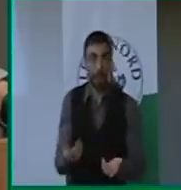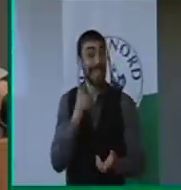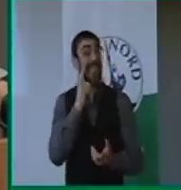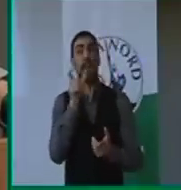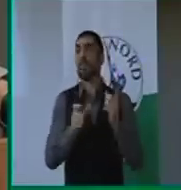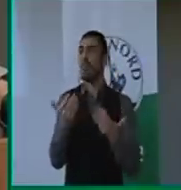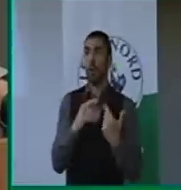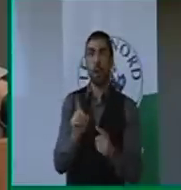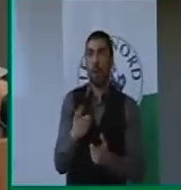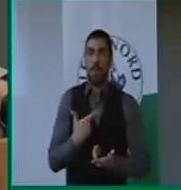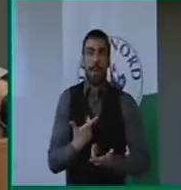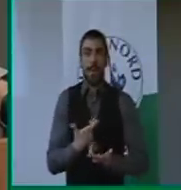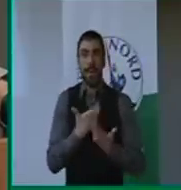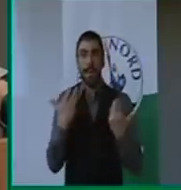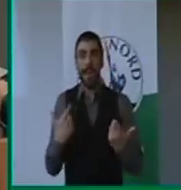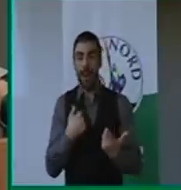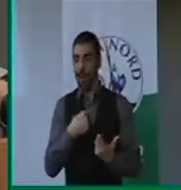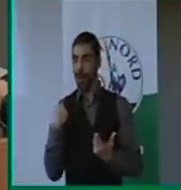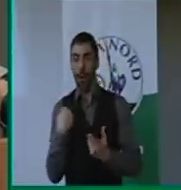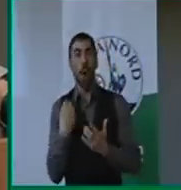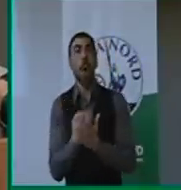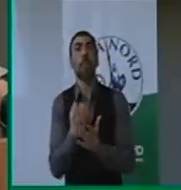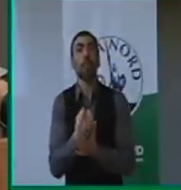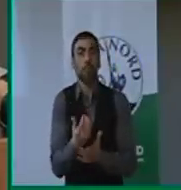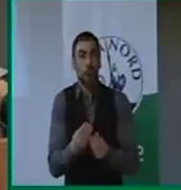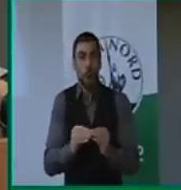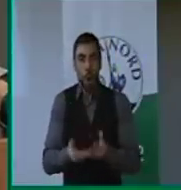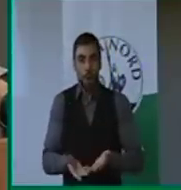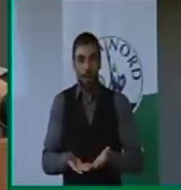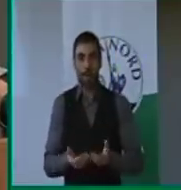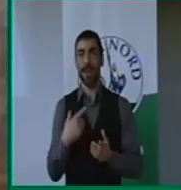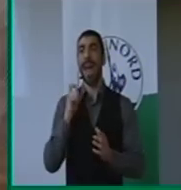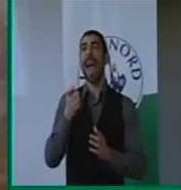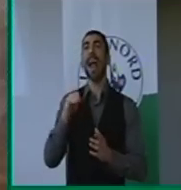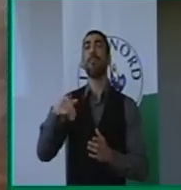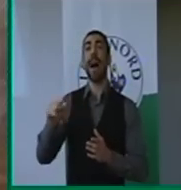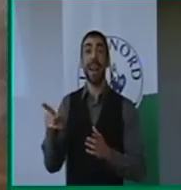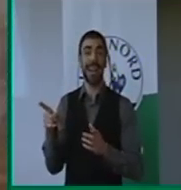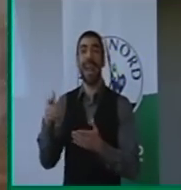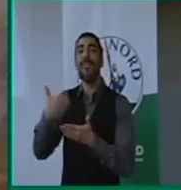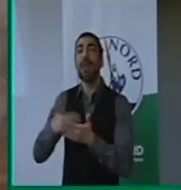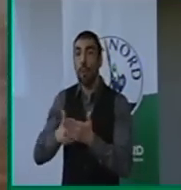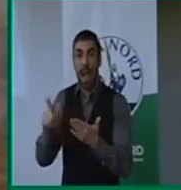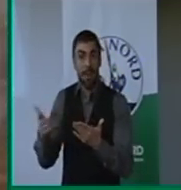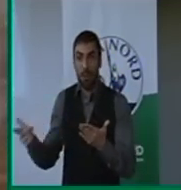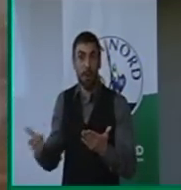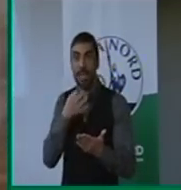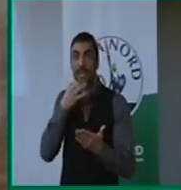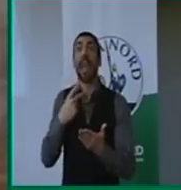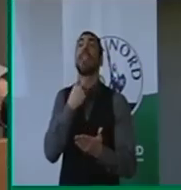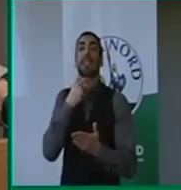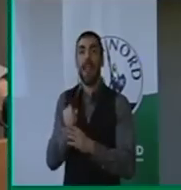gente non compra noi non non riusciamo a produrre Galbani non fa fatturato di conseguenza costretto